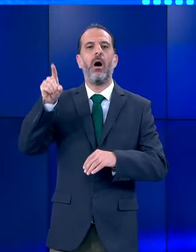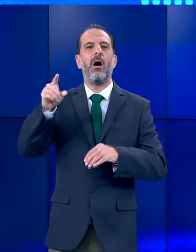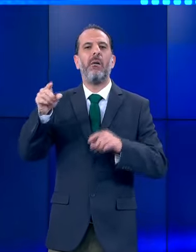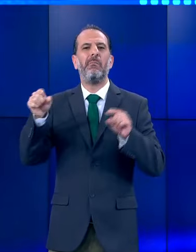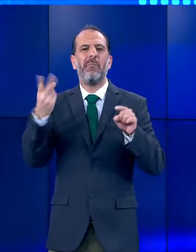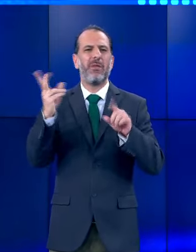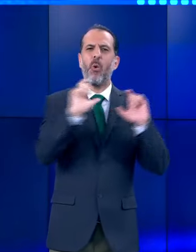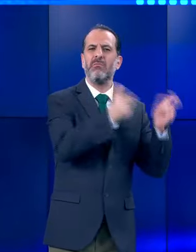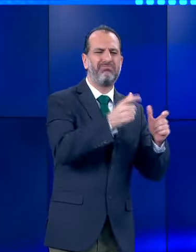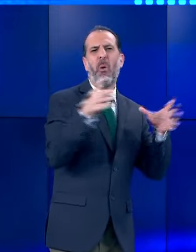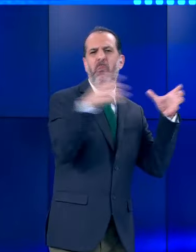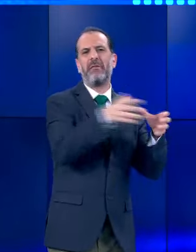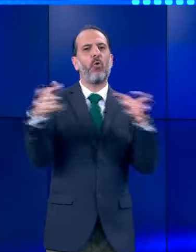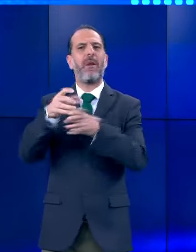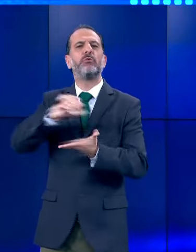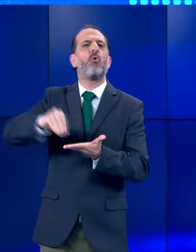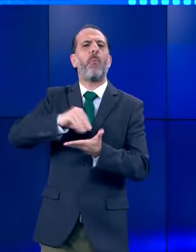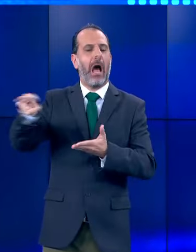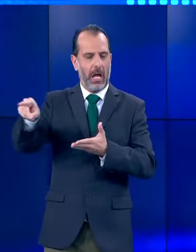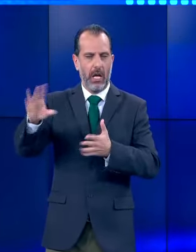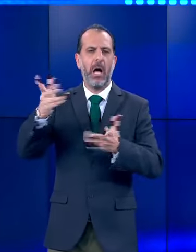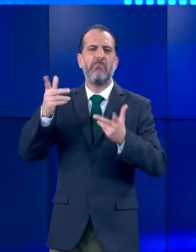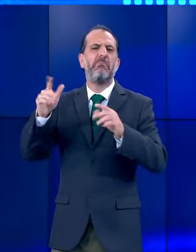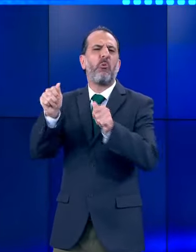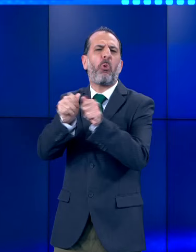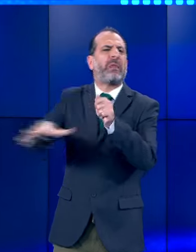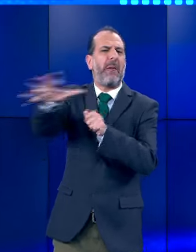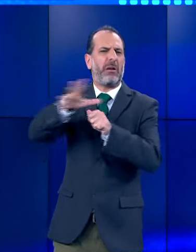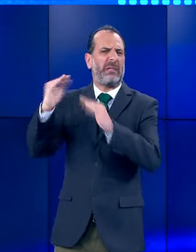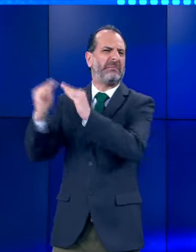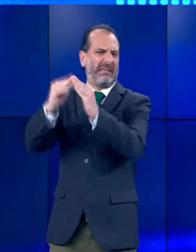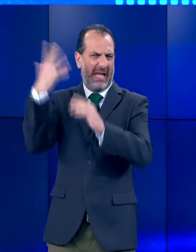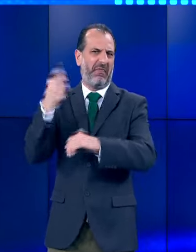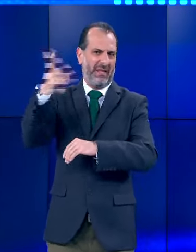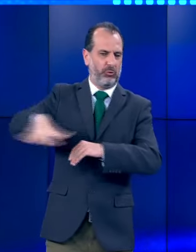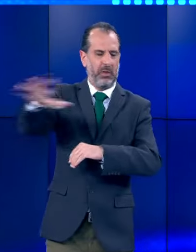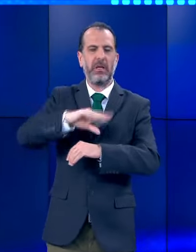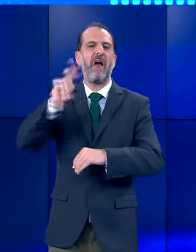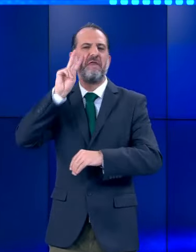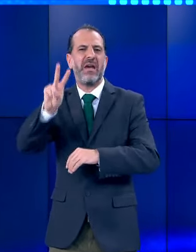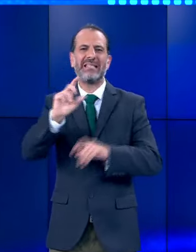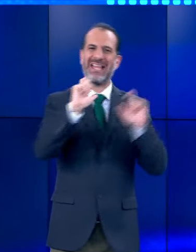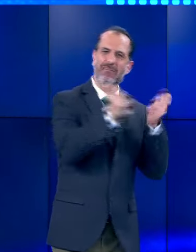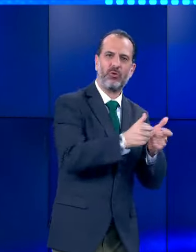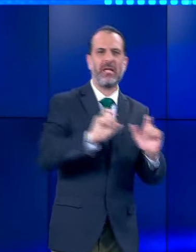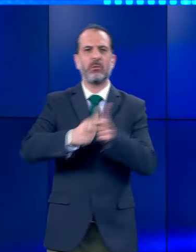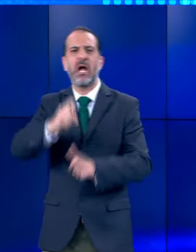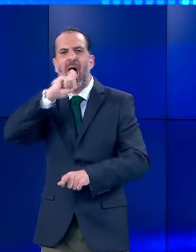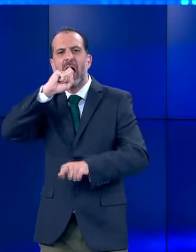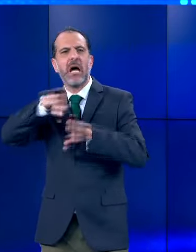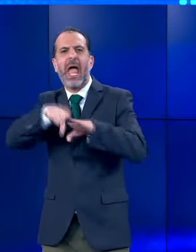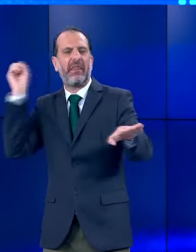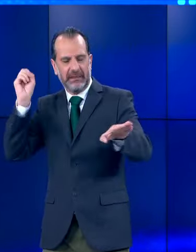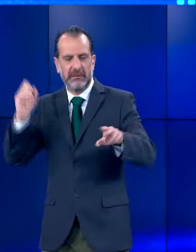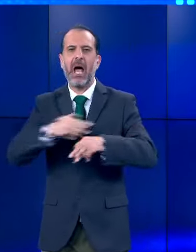από πυροβολισμό στο κεφάλι. Πίσω από το περιστατικό φαίνεται ότι κρύβεται βεντέτα μεταξύ οικογενειών Ρωμά που έμεναν σε καταβλισμό στην